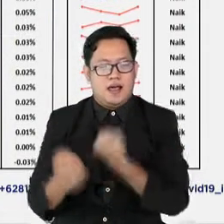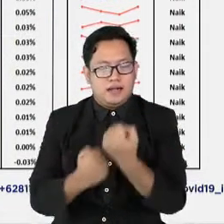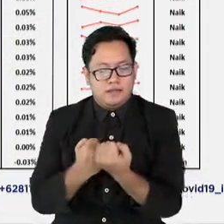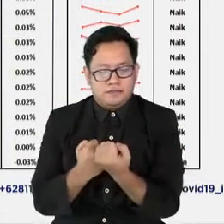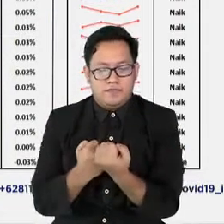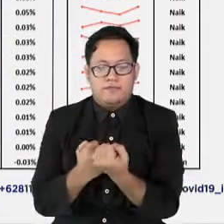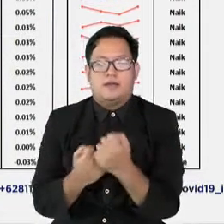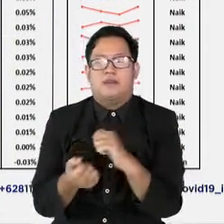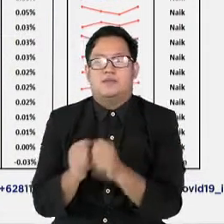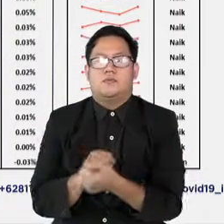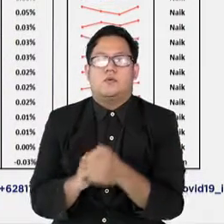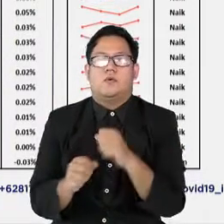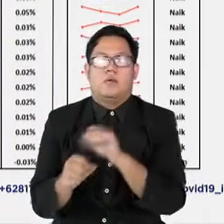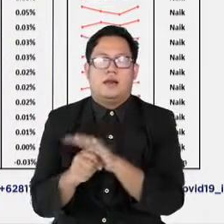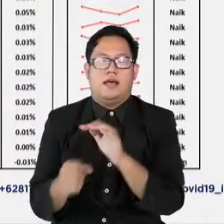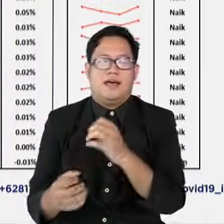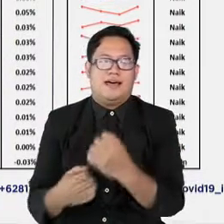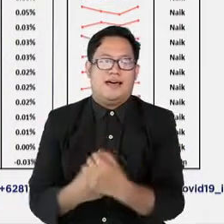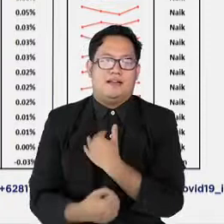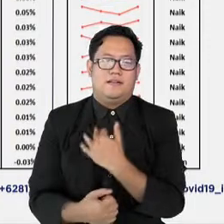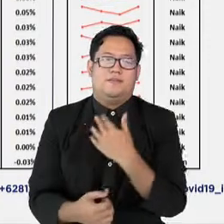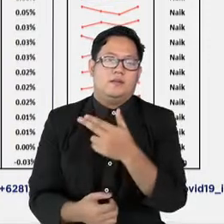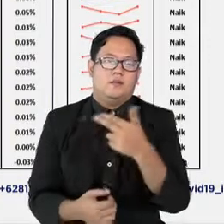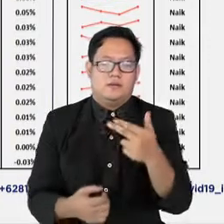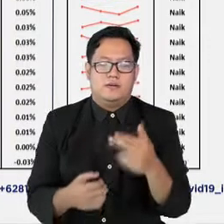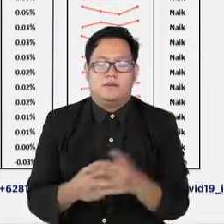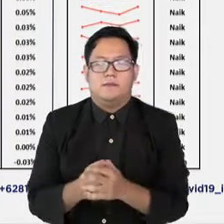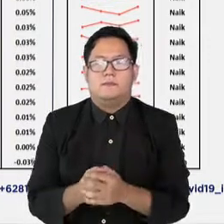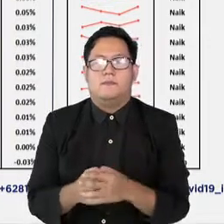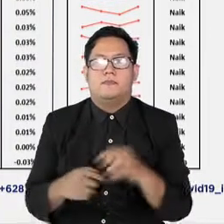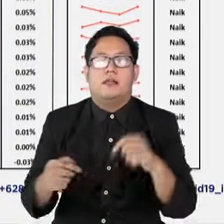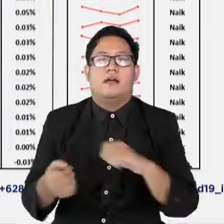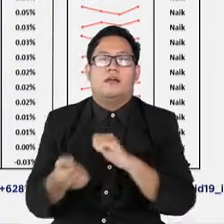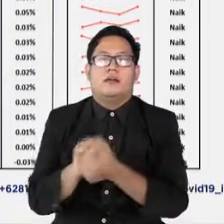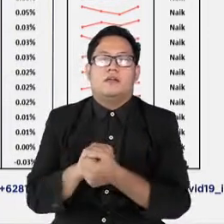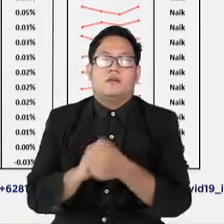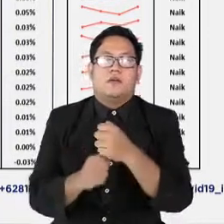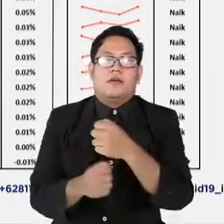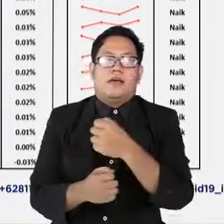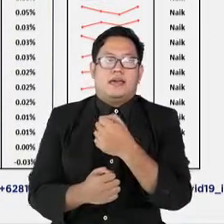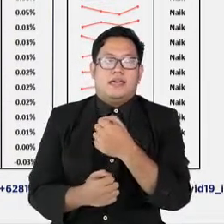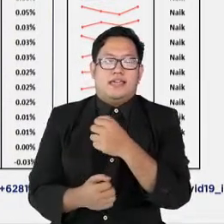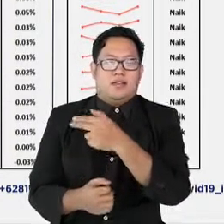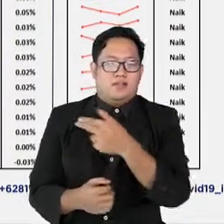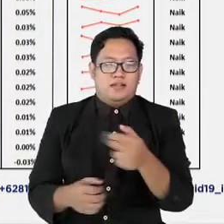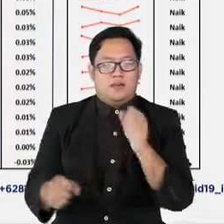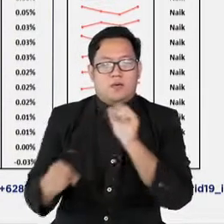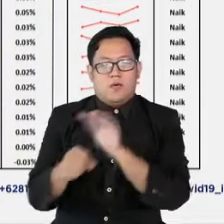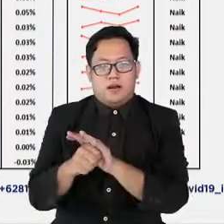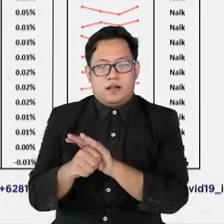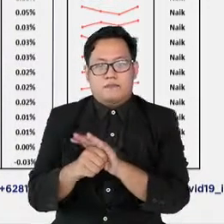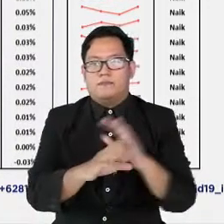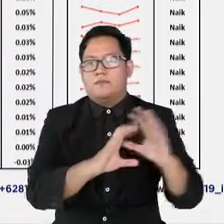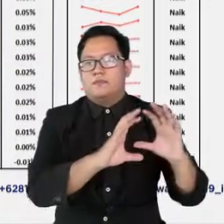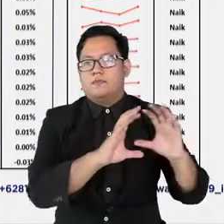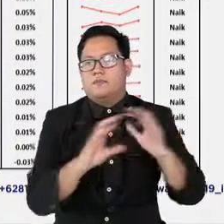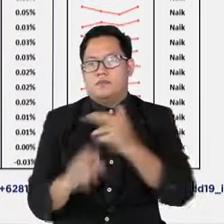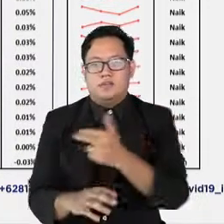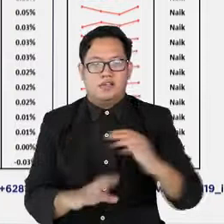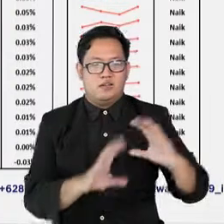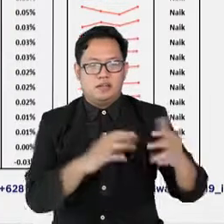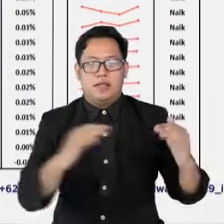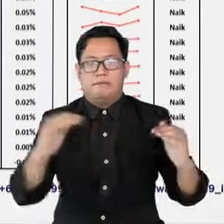kemarin untuk pertama kalinya persentase kasus aktif Indonesia kembali lebih rendah daripada kasus aktif